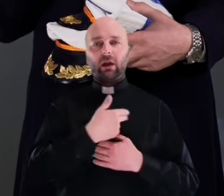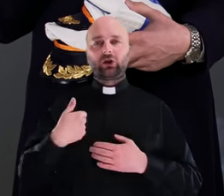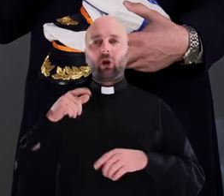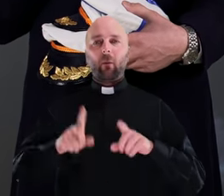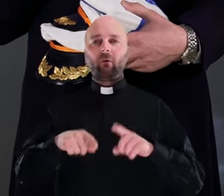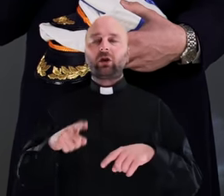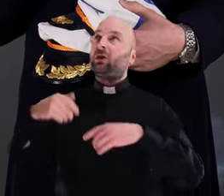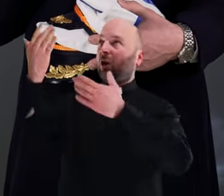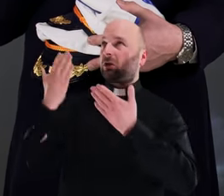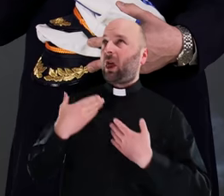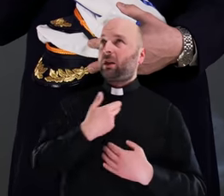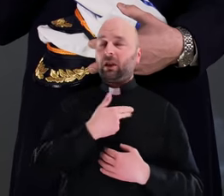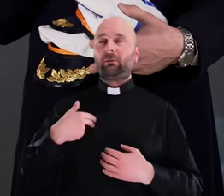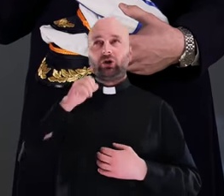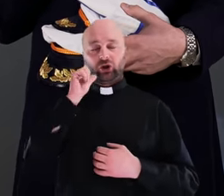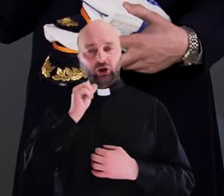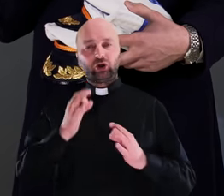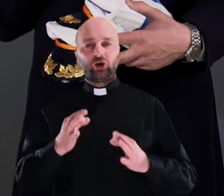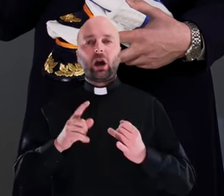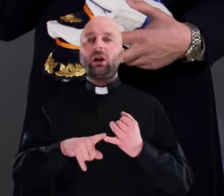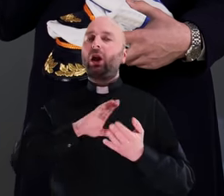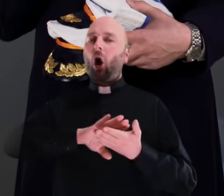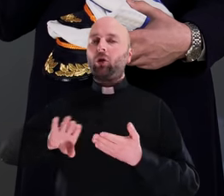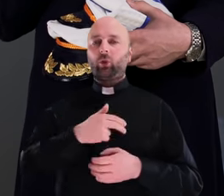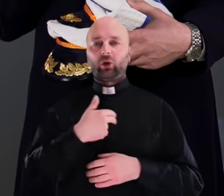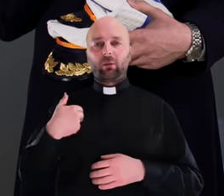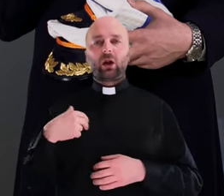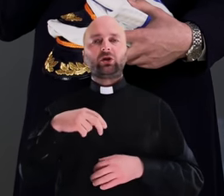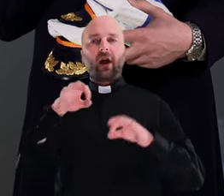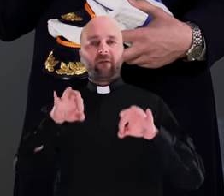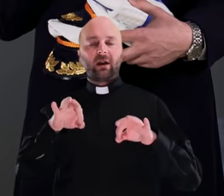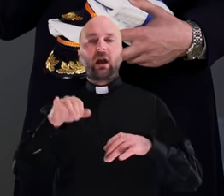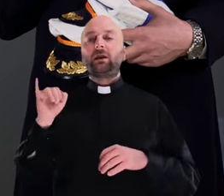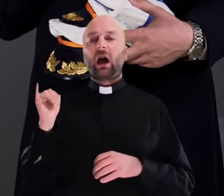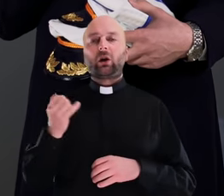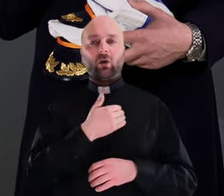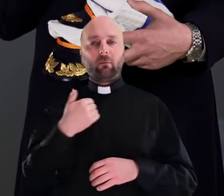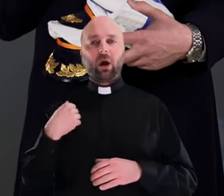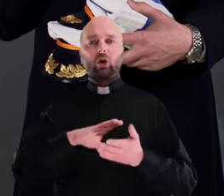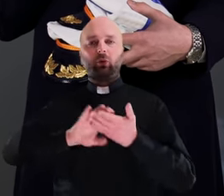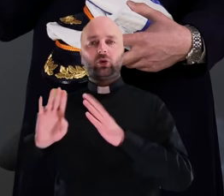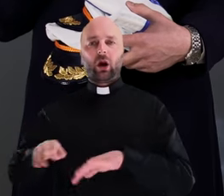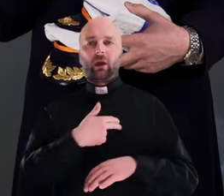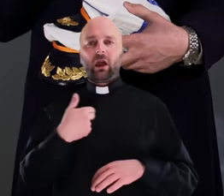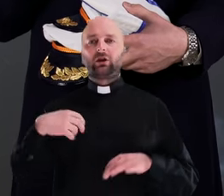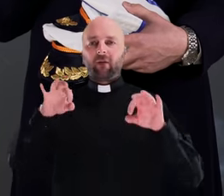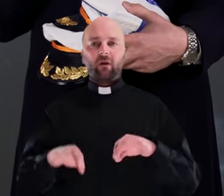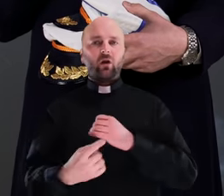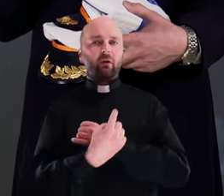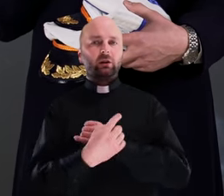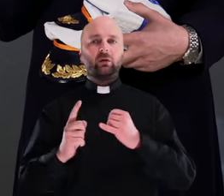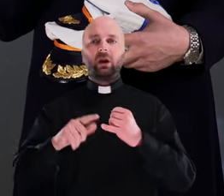Chleba naszego powszedniego daj nam dzisiaj i odpuść nam nasze winy, jako i my odpuszczamy